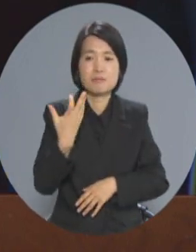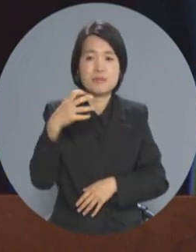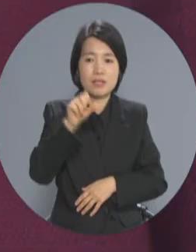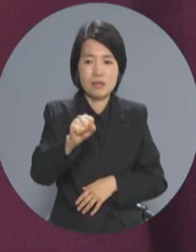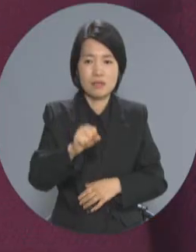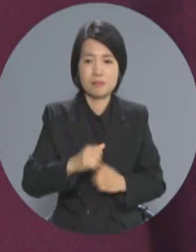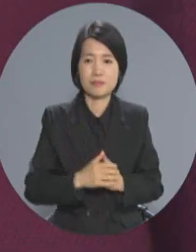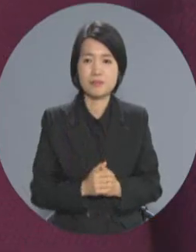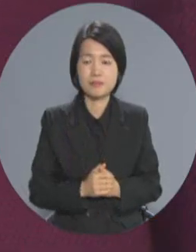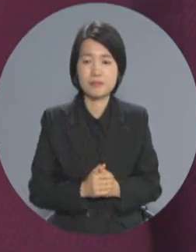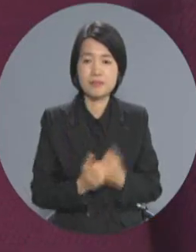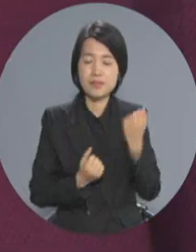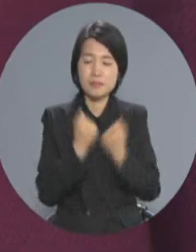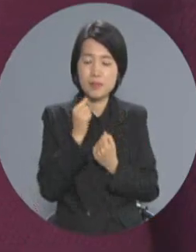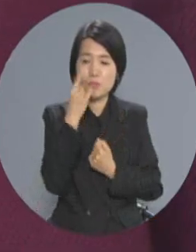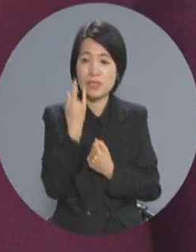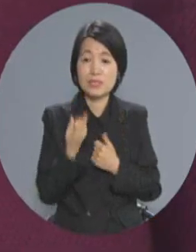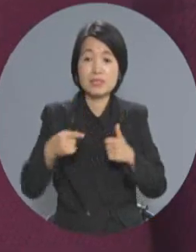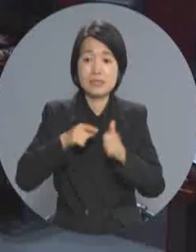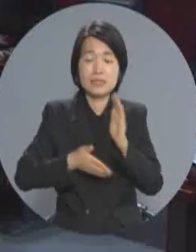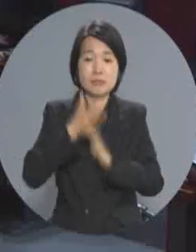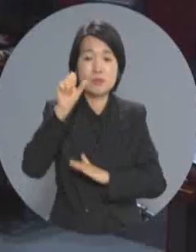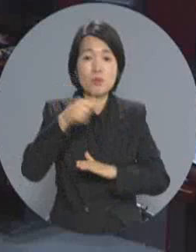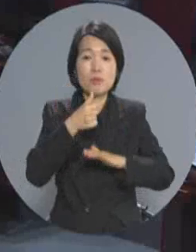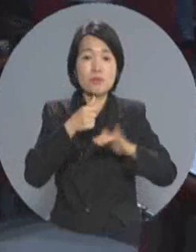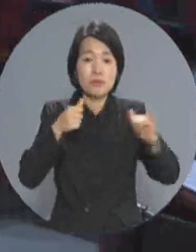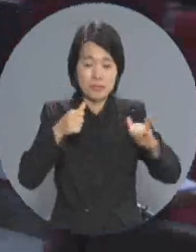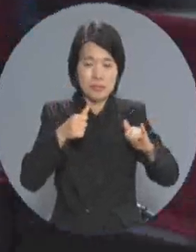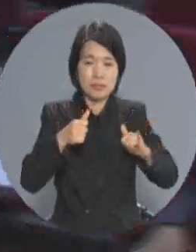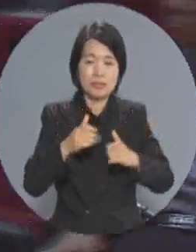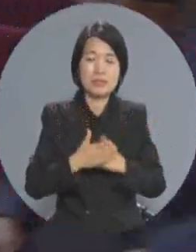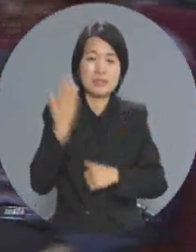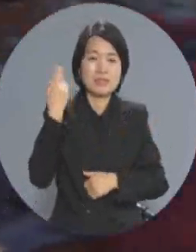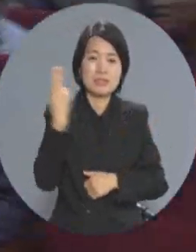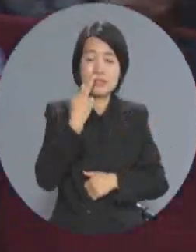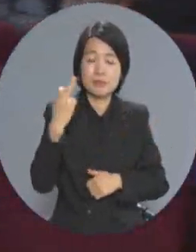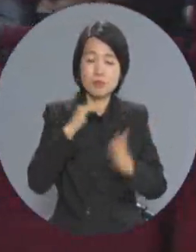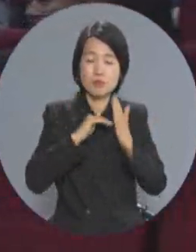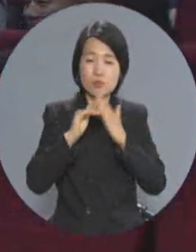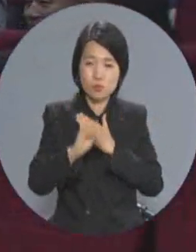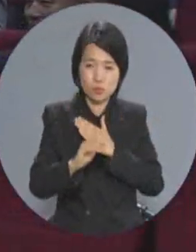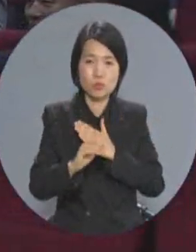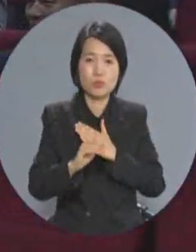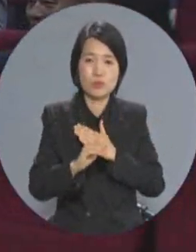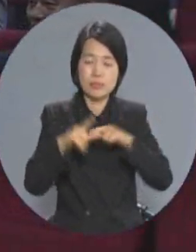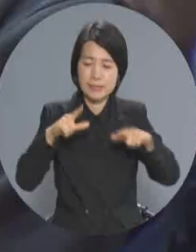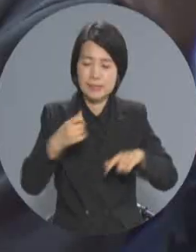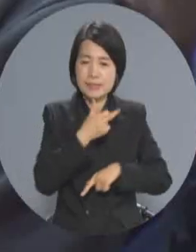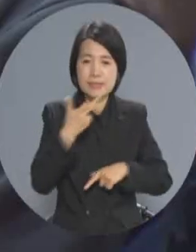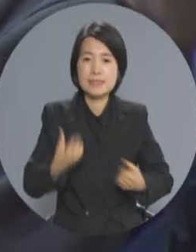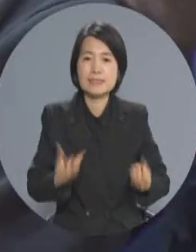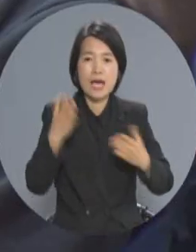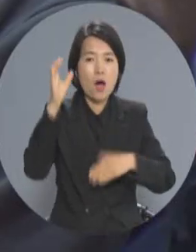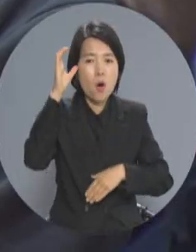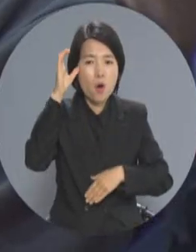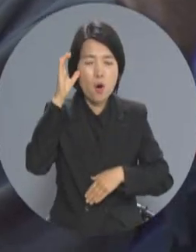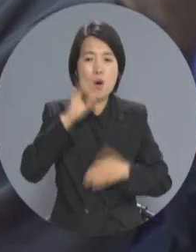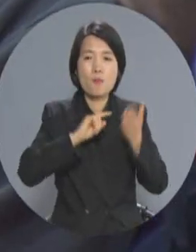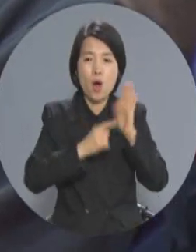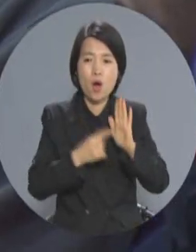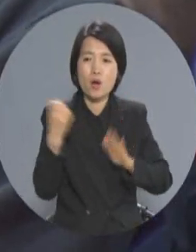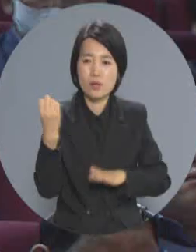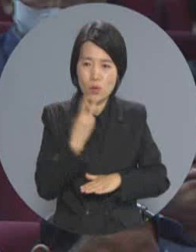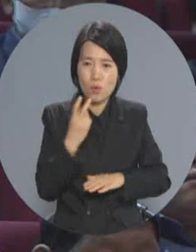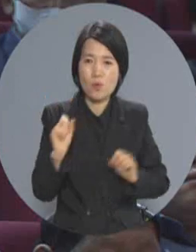212억. 설명회에 참석한 시민 500여 명은 지난 2012년 박람회 후 치러질 지역의 큰 행사에 기대감을 보인